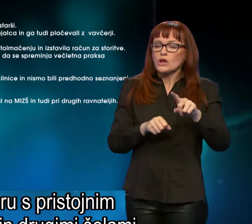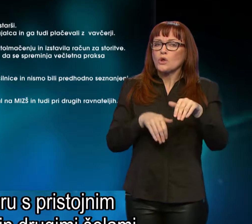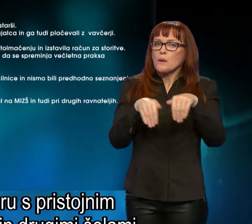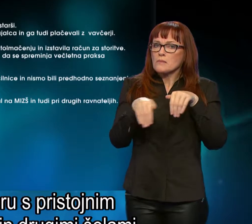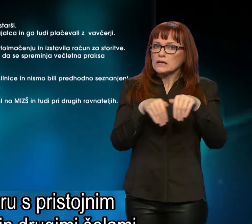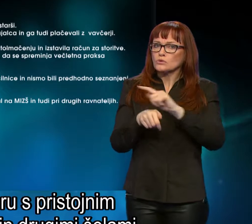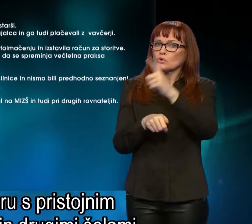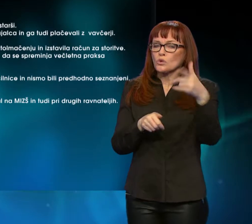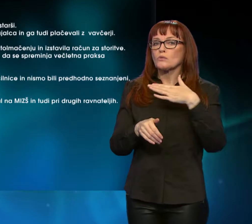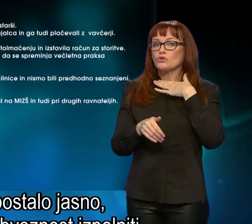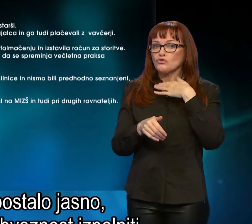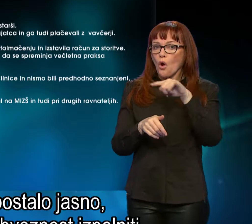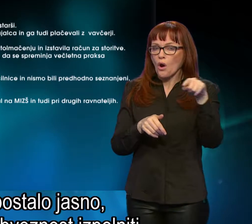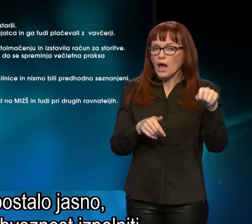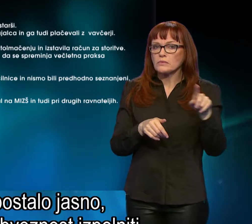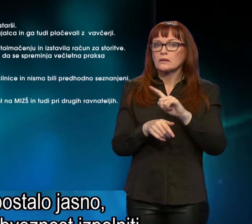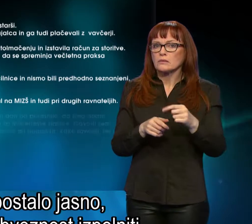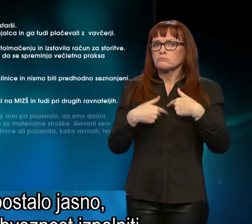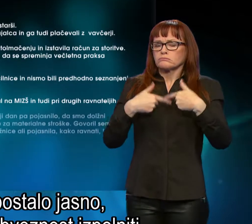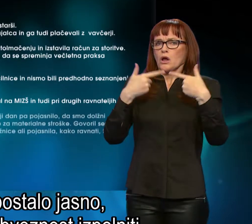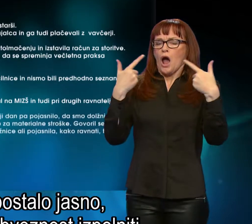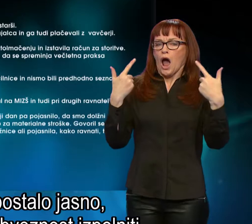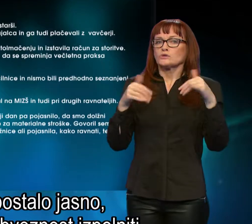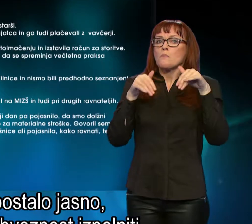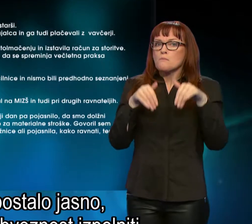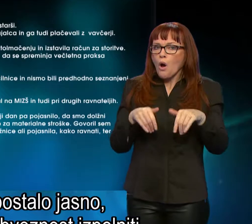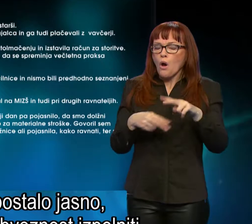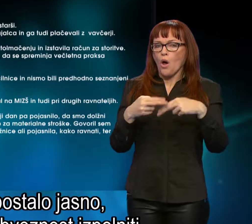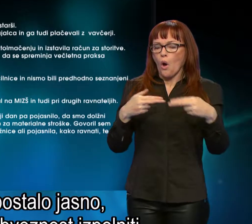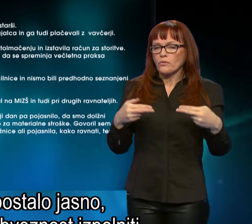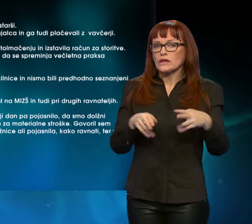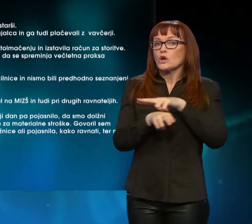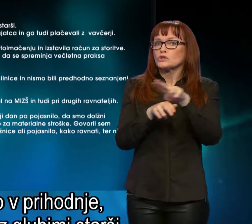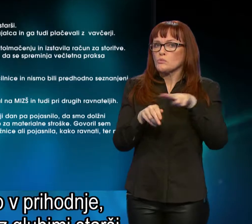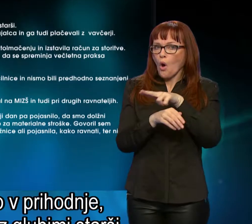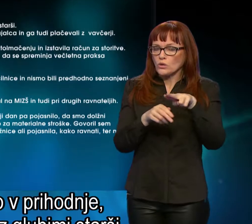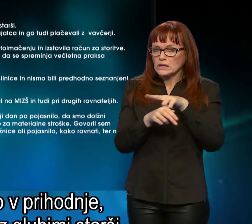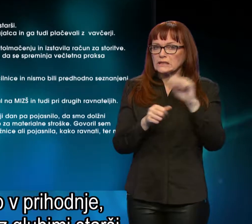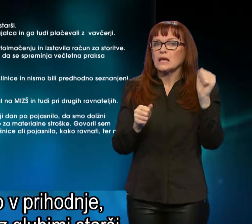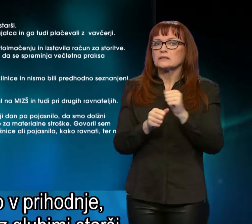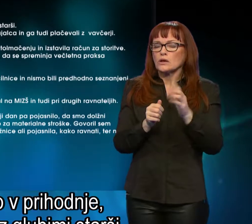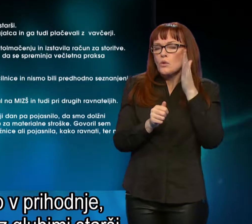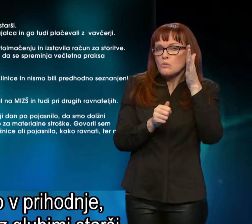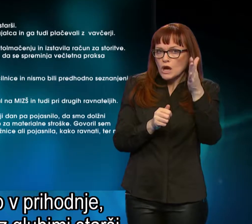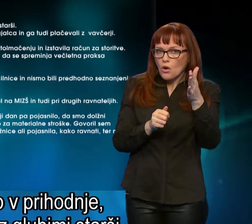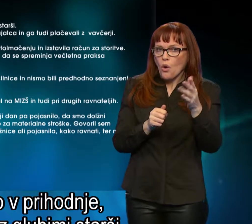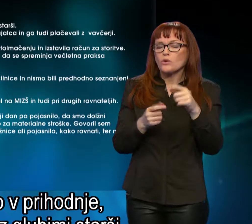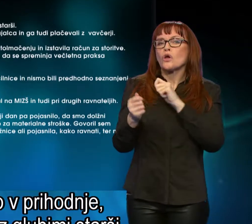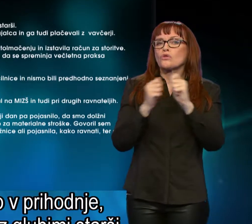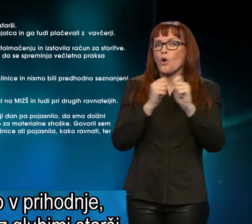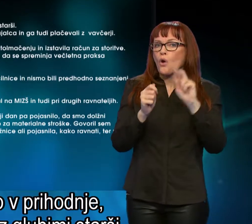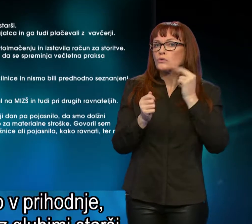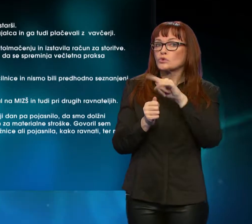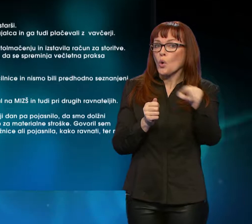in drugimi šolami pa da je postalo jasno, da morajo to obveznost izpolniti, zato bodo v prihodnje, v dogovoru z